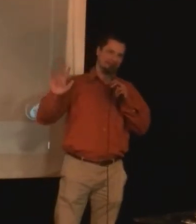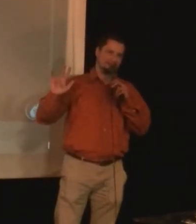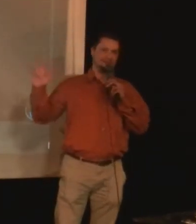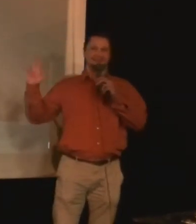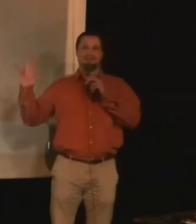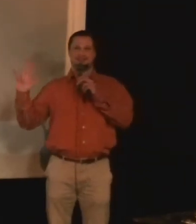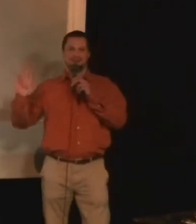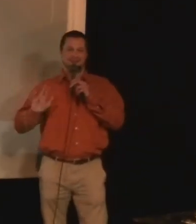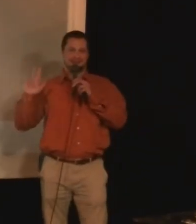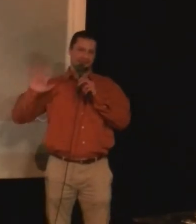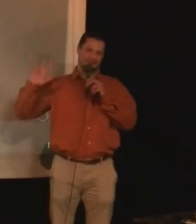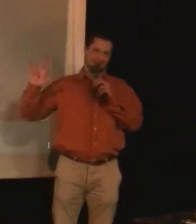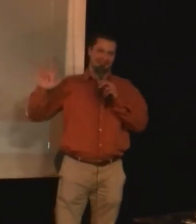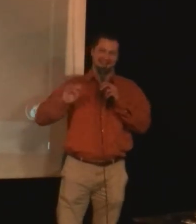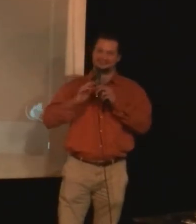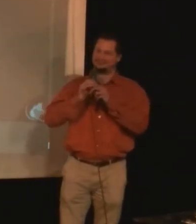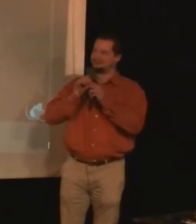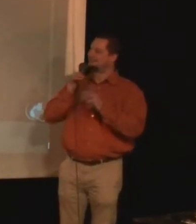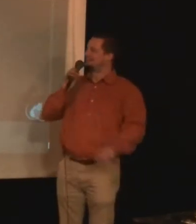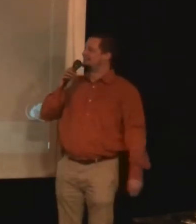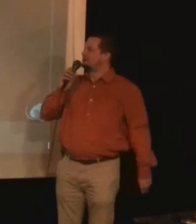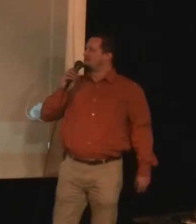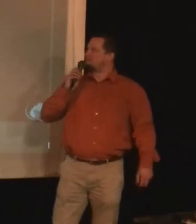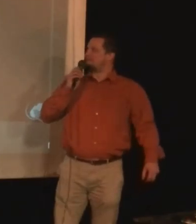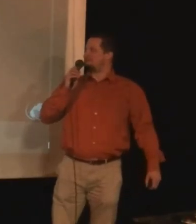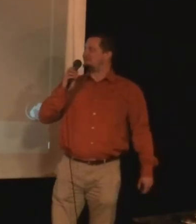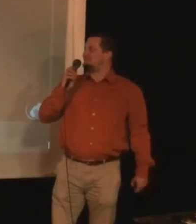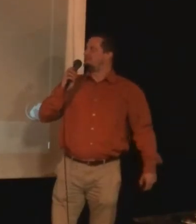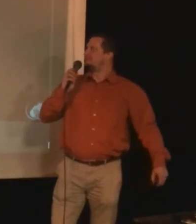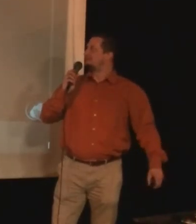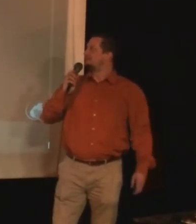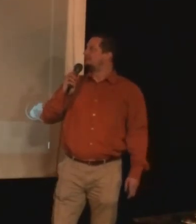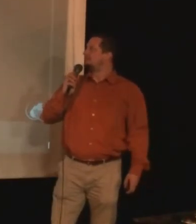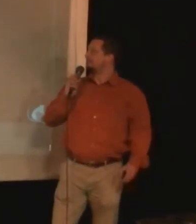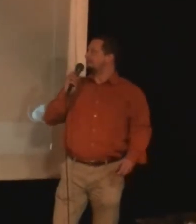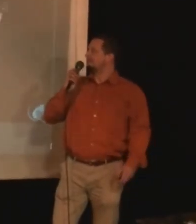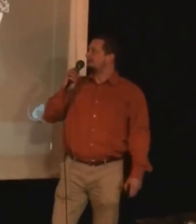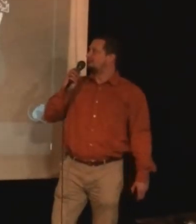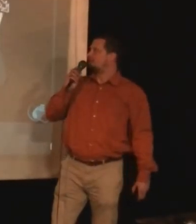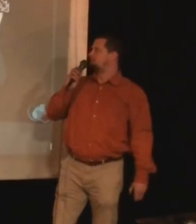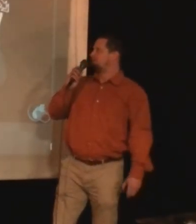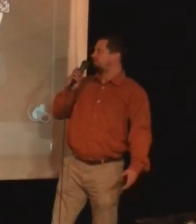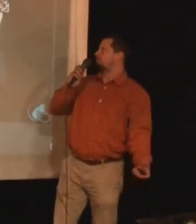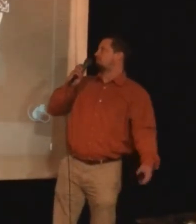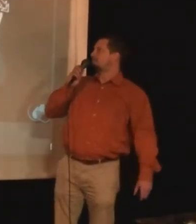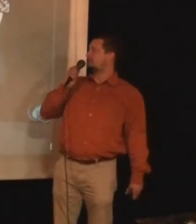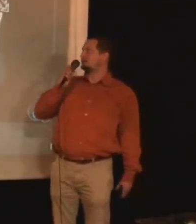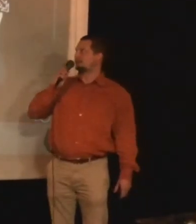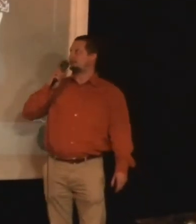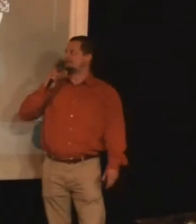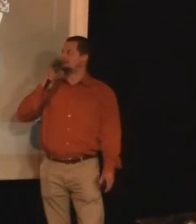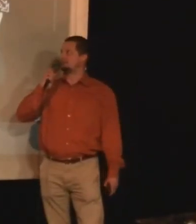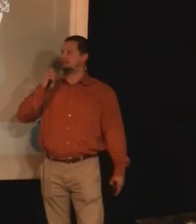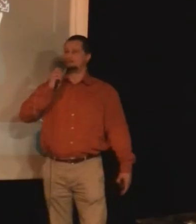egy ismerőse, és csodálkoztak, hogy miért ez a névjele, mert mutatta, de hát így mutatta. És